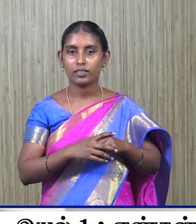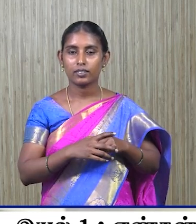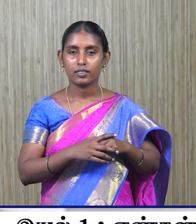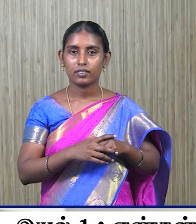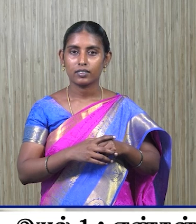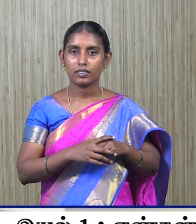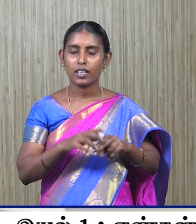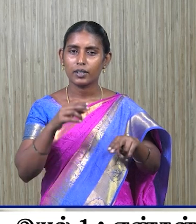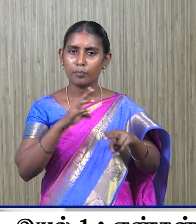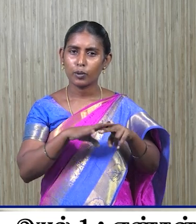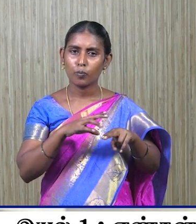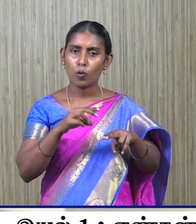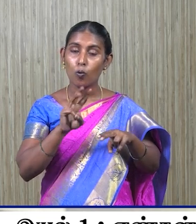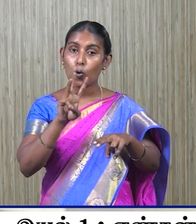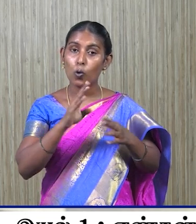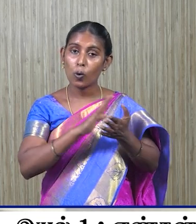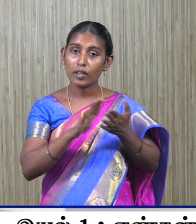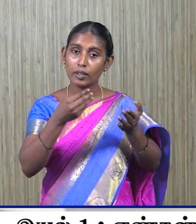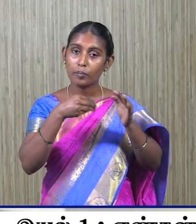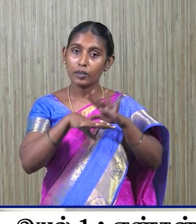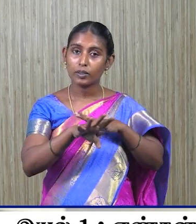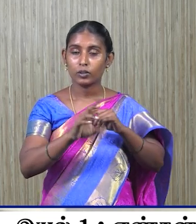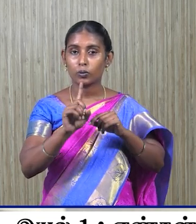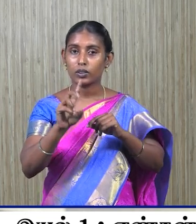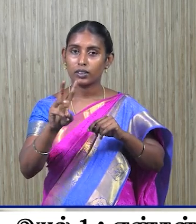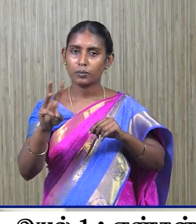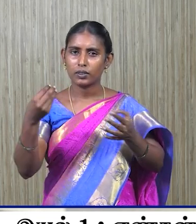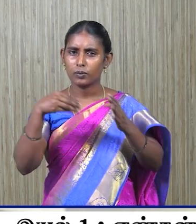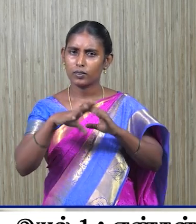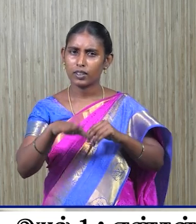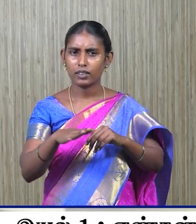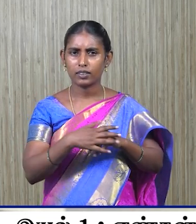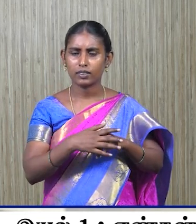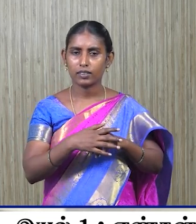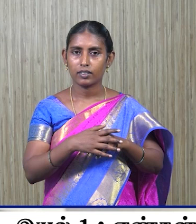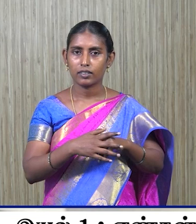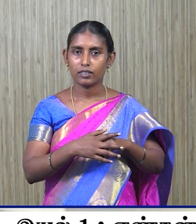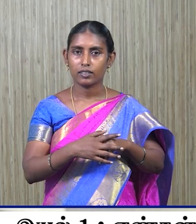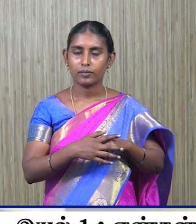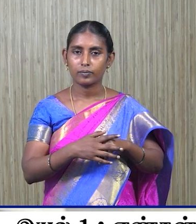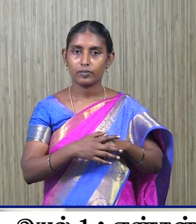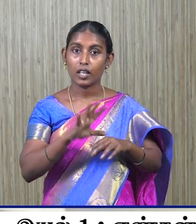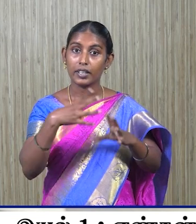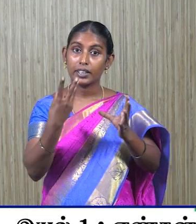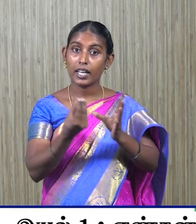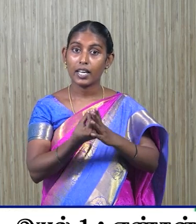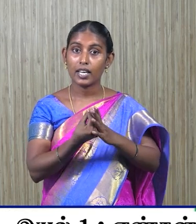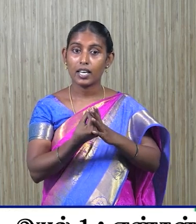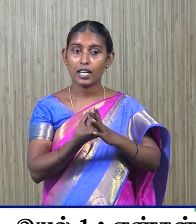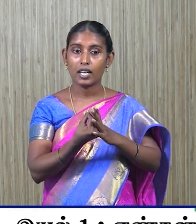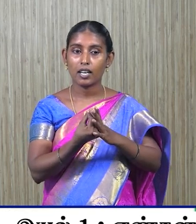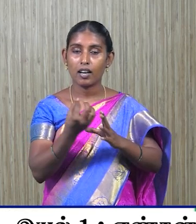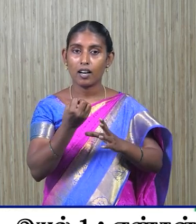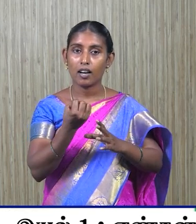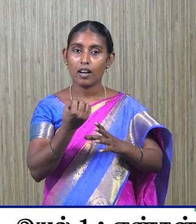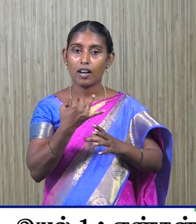அப்போ இந்த முழு எண் தொகுப்புக்குள்ள ஒன்று, இரண்டு, மூன்றுங்கிற எண் எல்லாமே இருக்கத்தானே செய்கின்றது. அப்போது எல்லா இயலன்களையும் நாம் என்னவென்று கூறலாம்? முழு